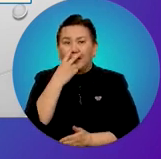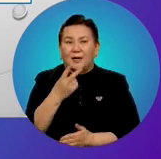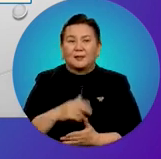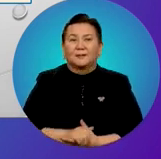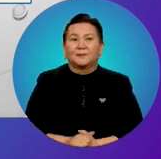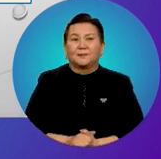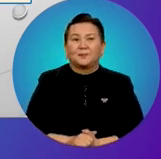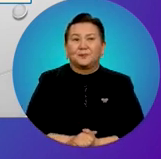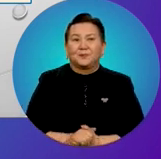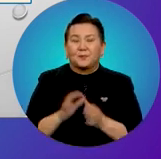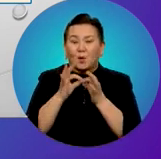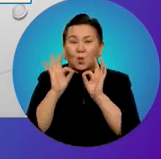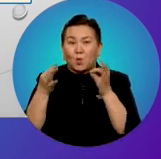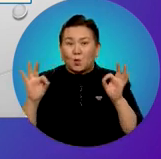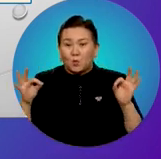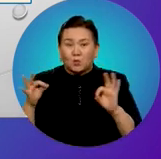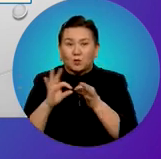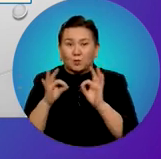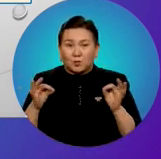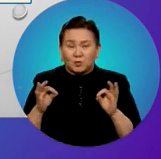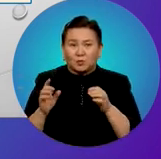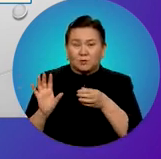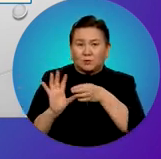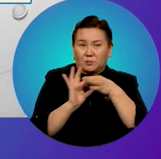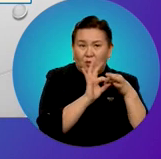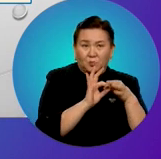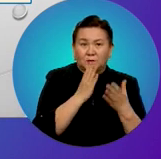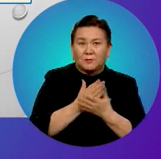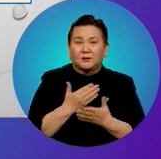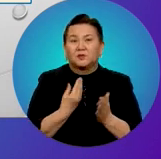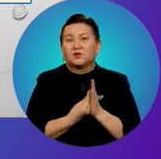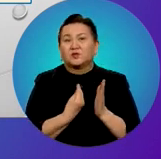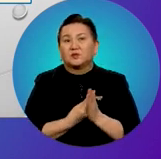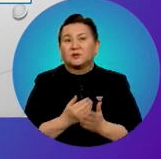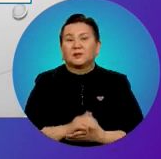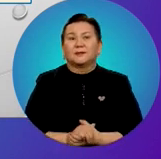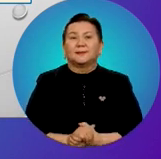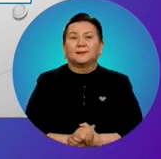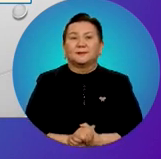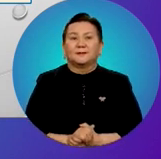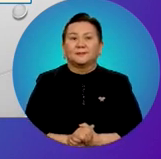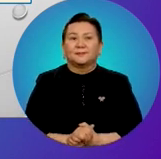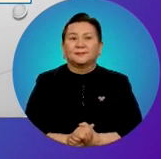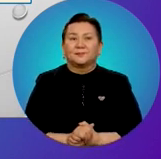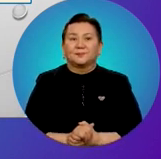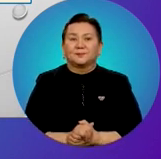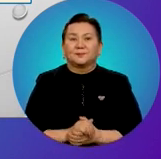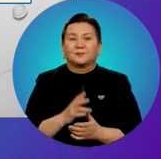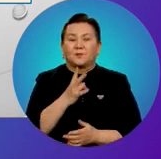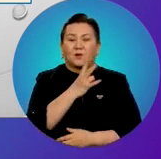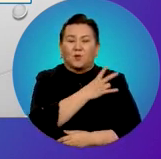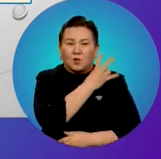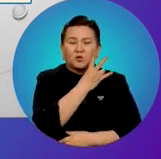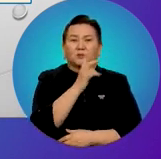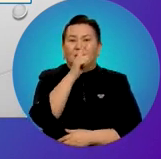За тэгэхээр мэдээж өгүүлбэр цогцолбрыг бол эсрэг зүйлэн холбосон байна. За жишээлбэл ноёнч бай, хаанч бай,